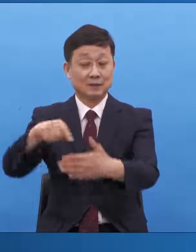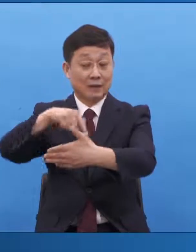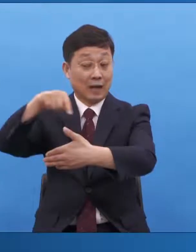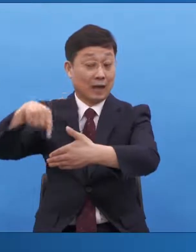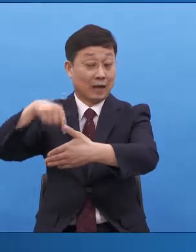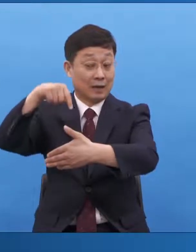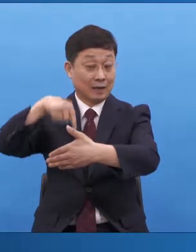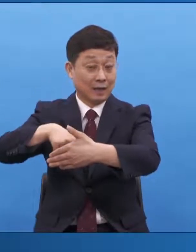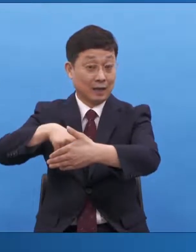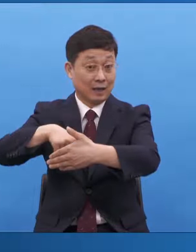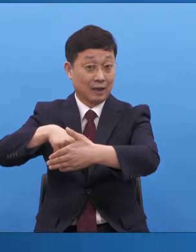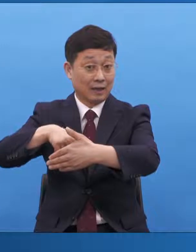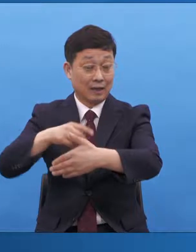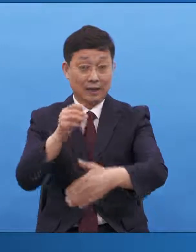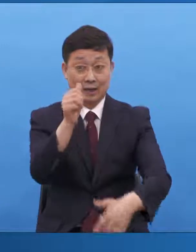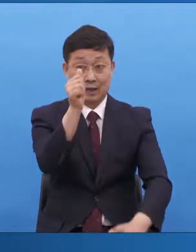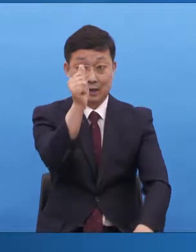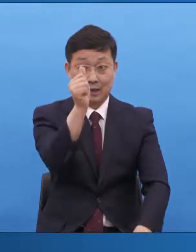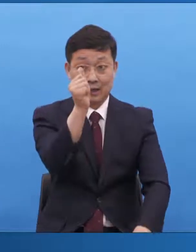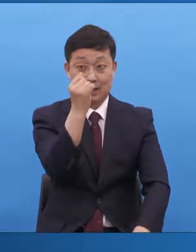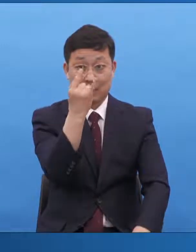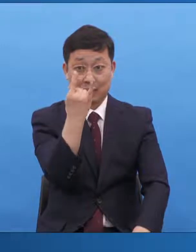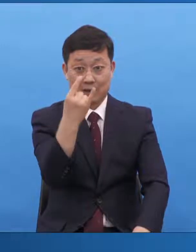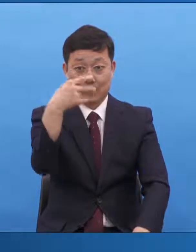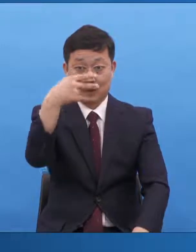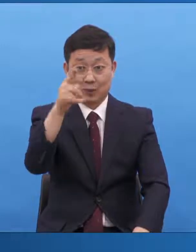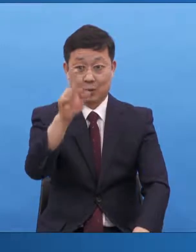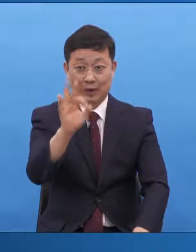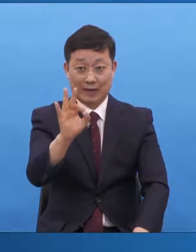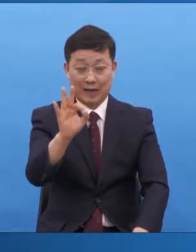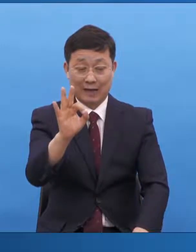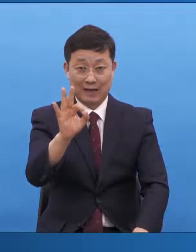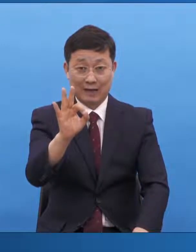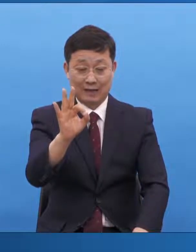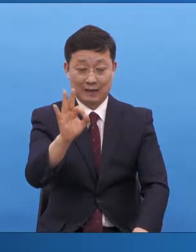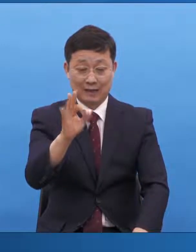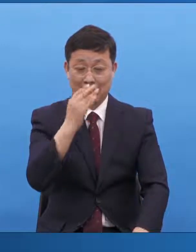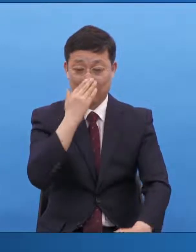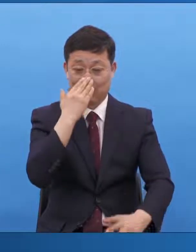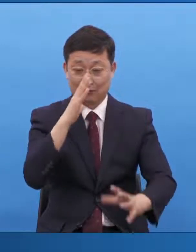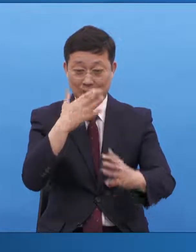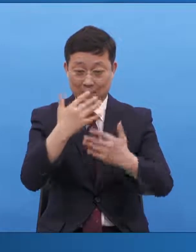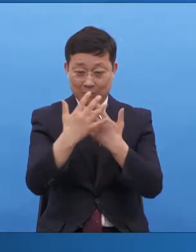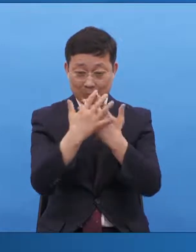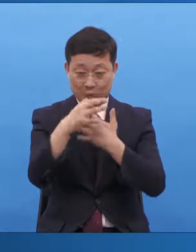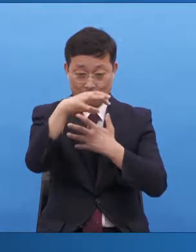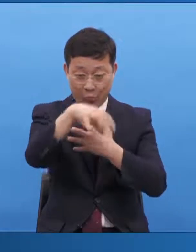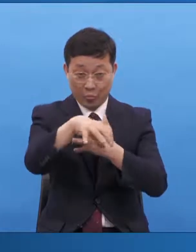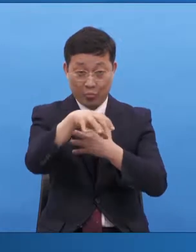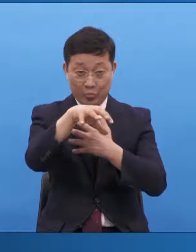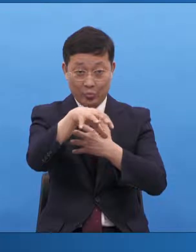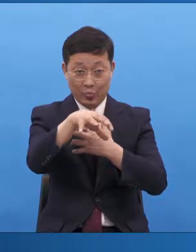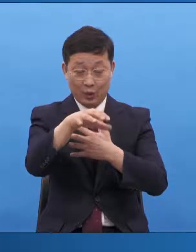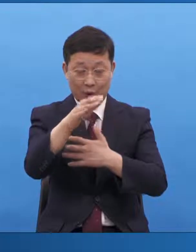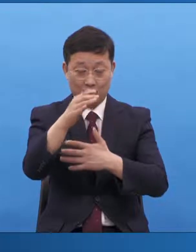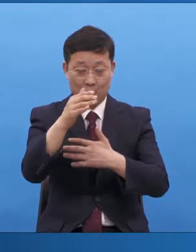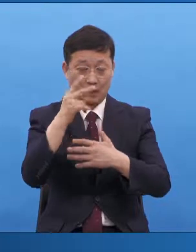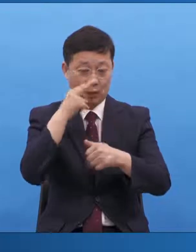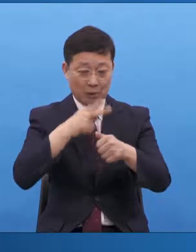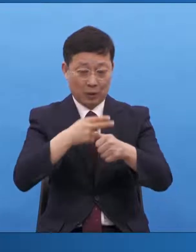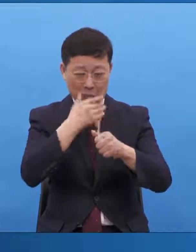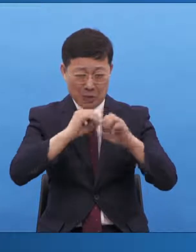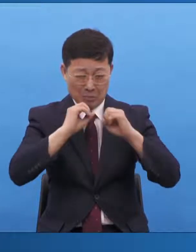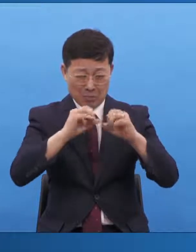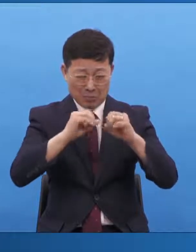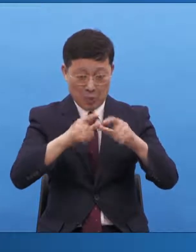회당 역사 이후에 한 거예요. I must also see Rome. He said this after the works arose in the synagogue. 예, 회당에서 큰